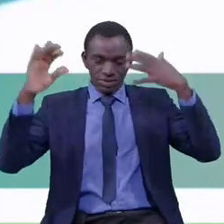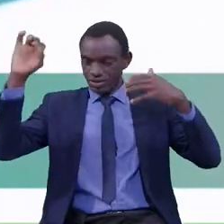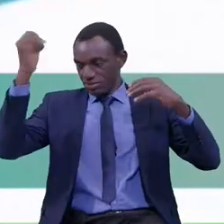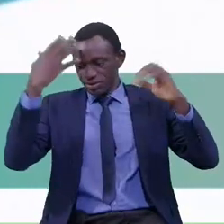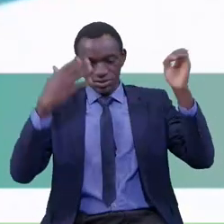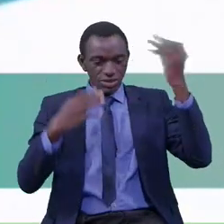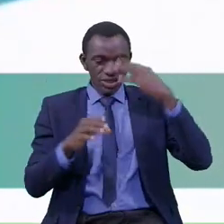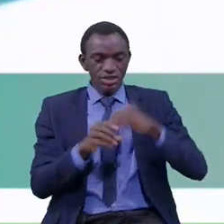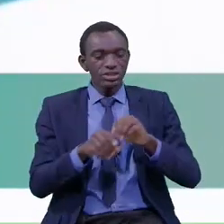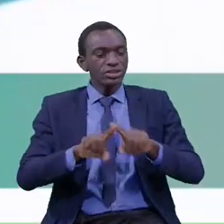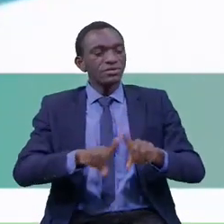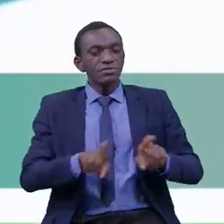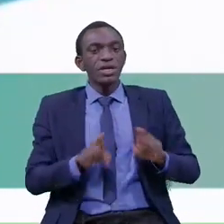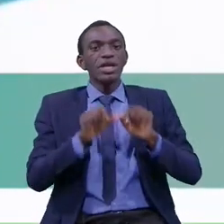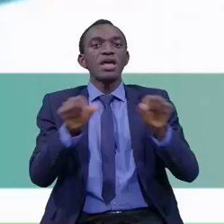domaine, grâce.